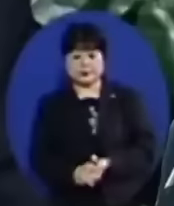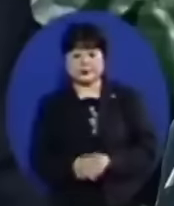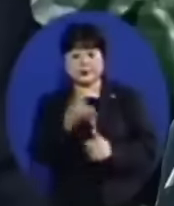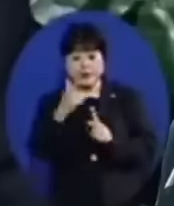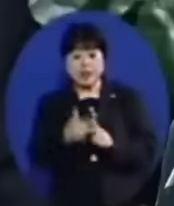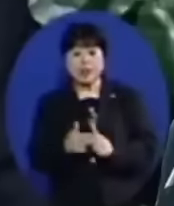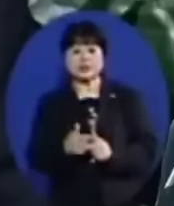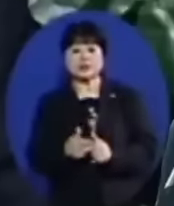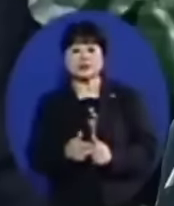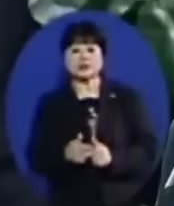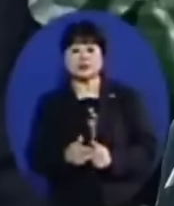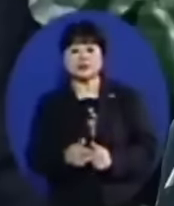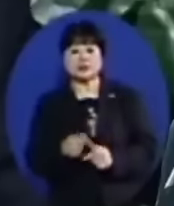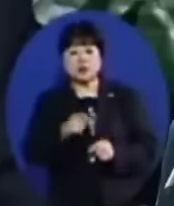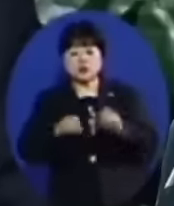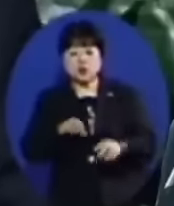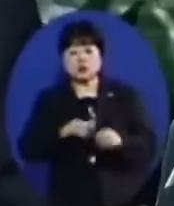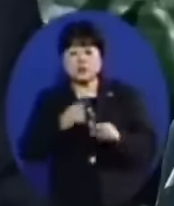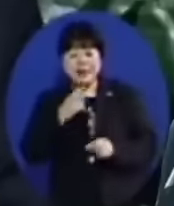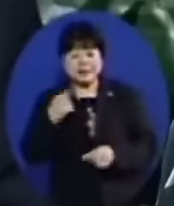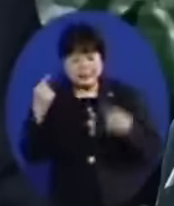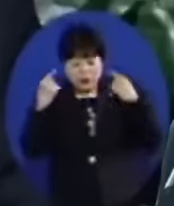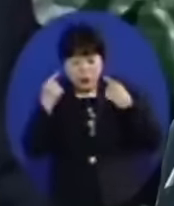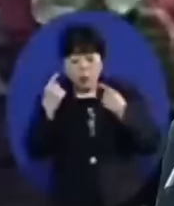예수님 소문만 듣고 왔다 갔다 하는 것입니다.